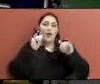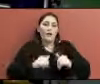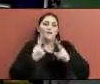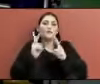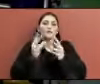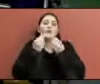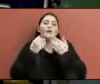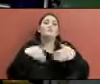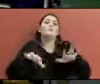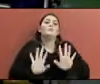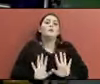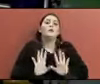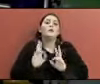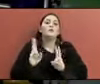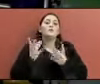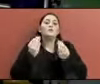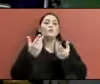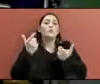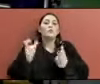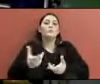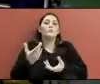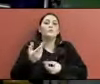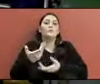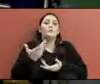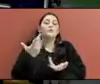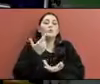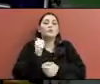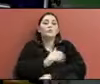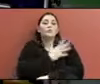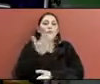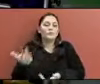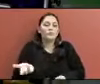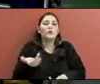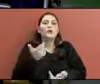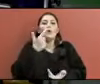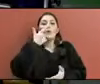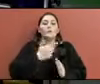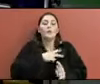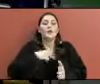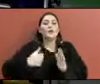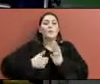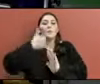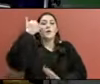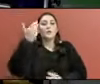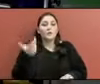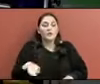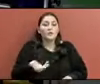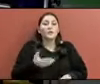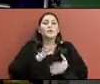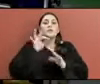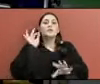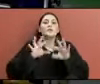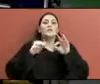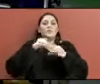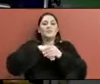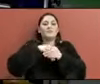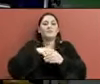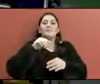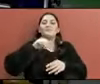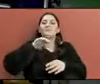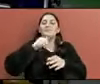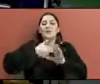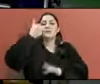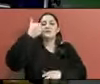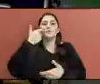konusunda çok duyarlı. Aynı bizim Gözcük Belediye Başkanımız zaten seçim çalışmalarında